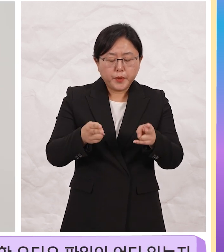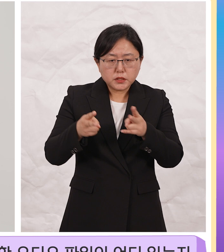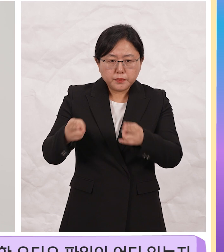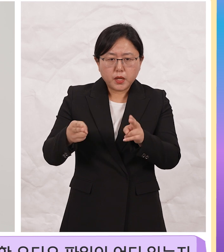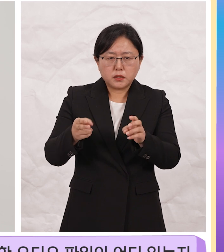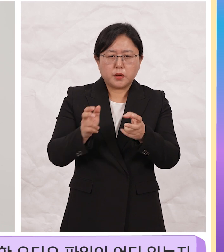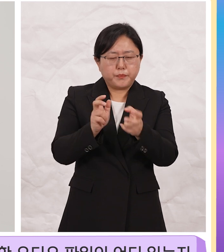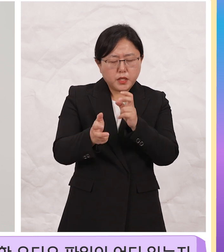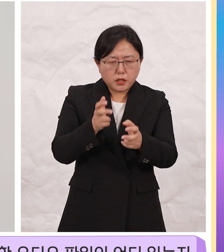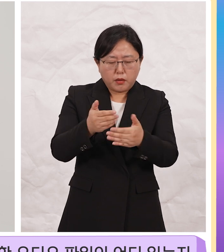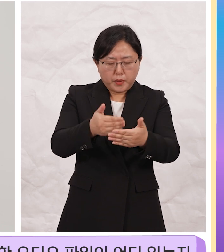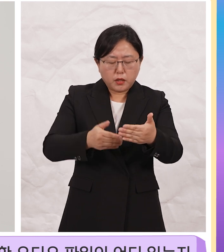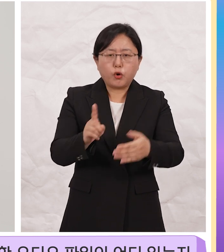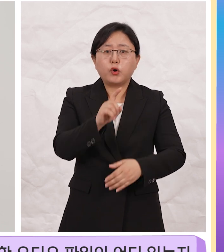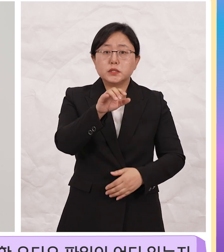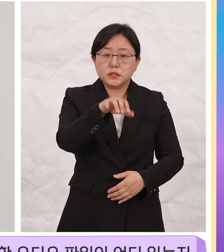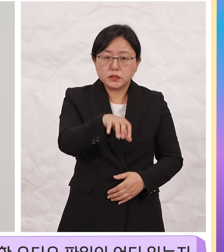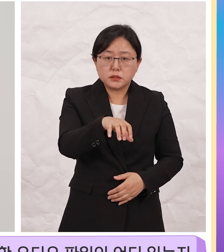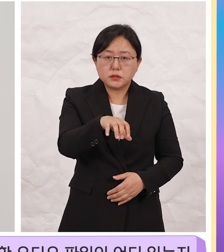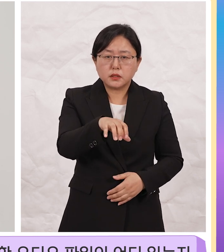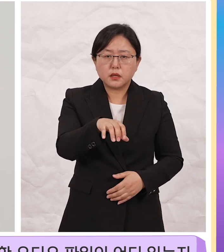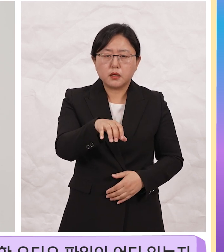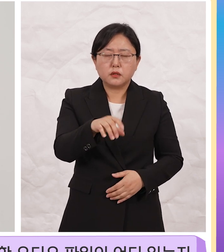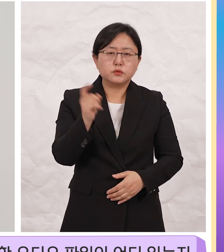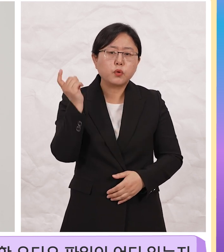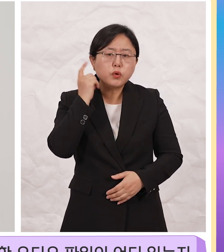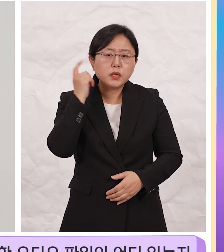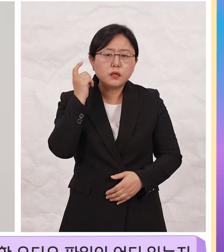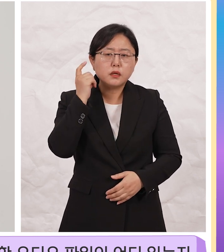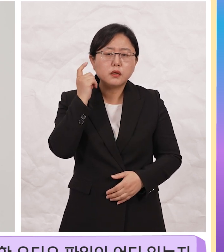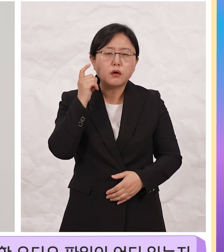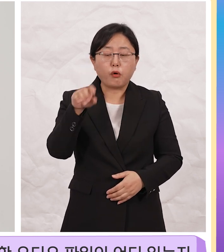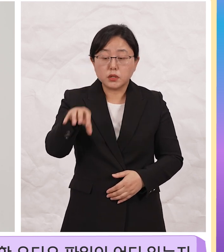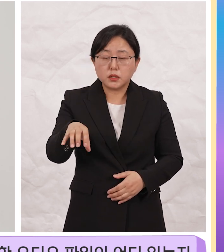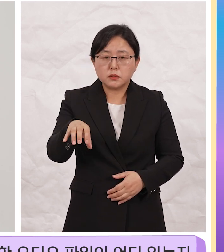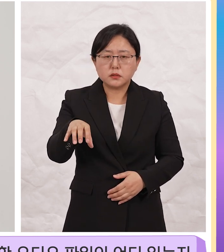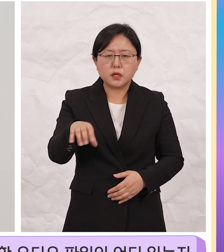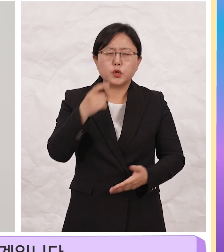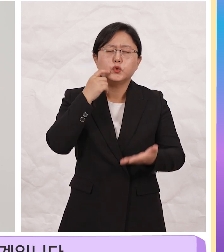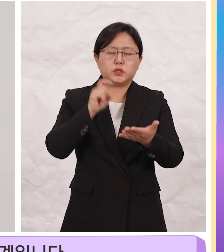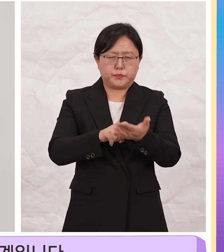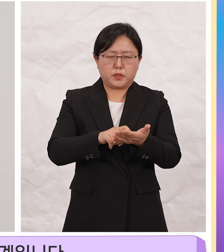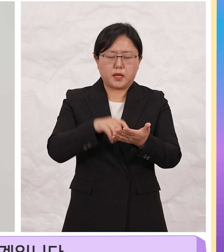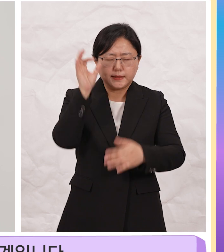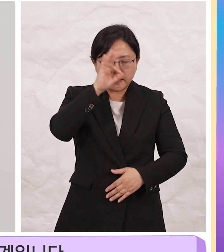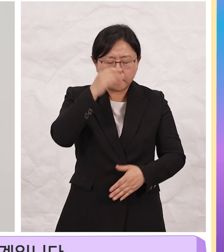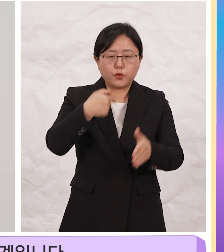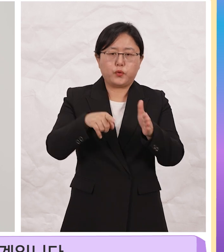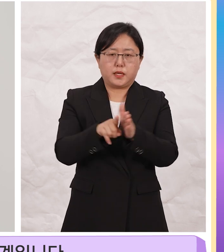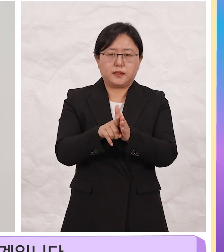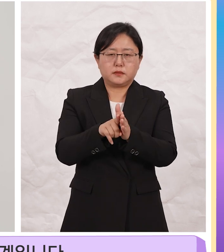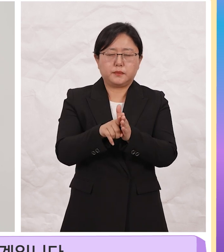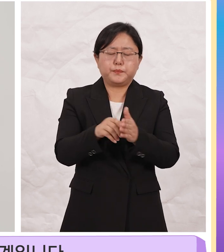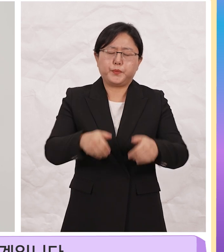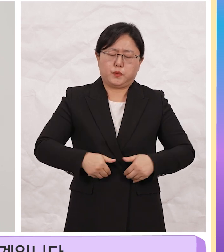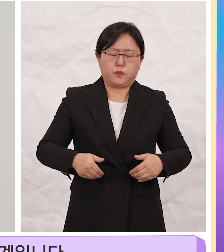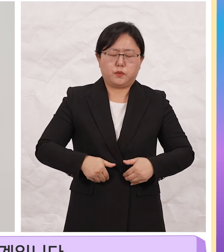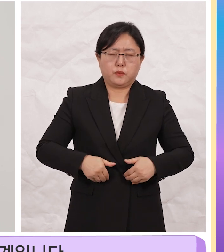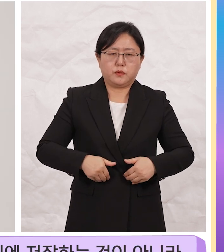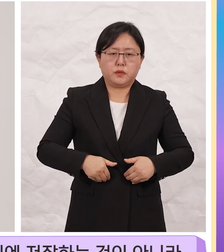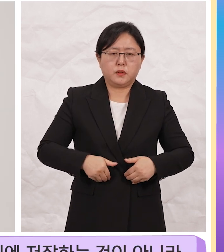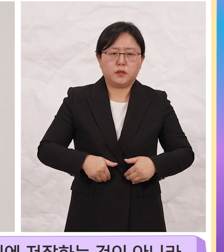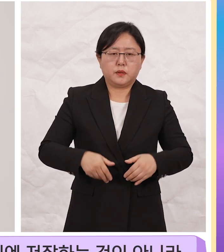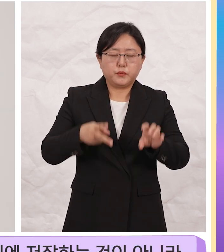작업하던 미디어 파일이 어디 있는지, 또 배경음으로 사용한 오디오 파일은 어디 있는지 쉽게 파악하기 위해 꼭 필요한